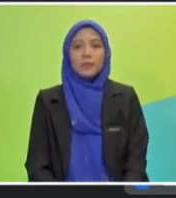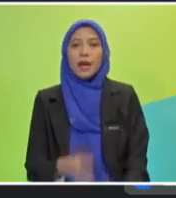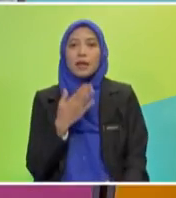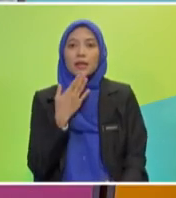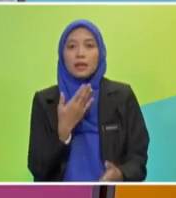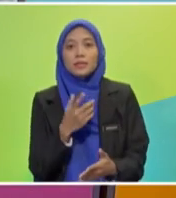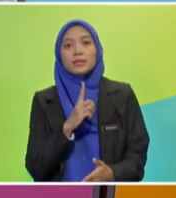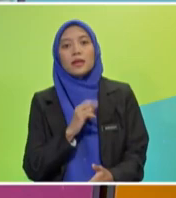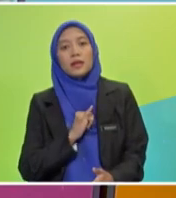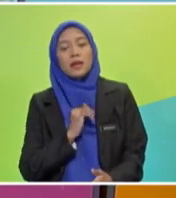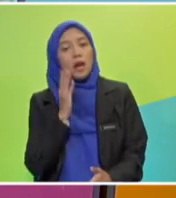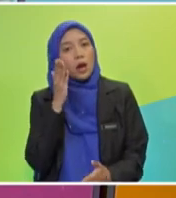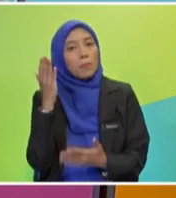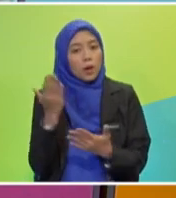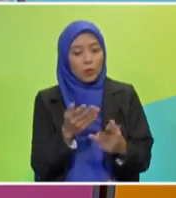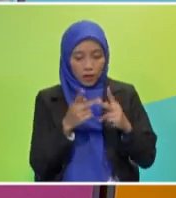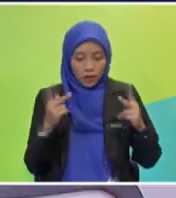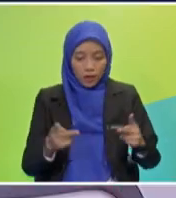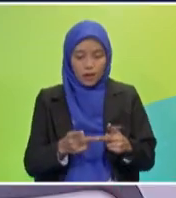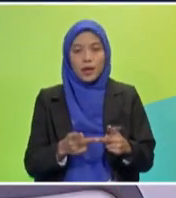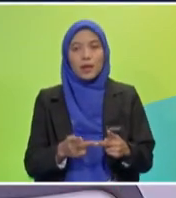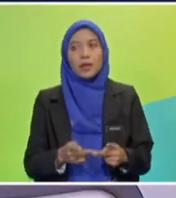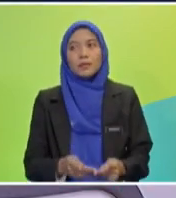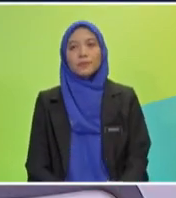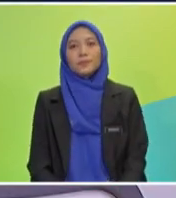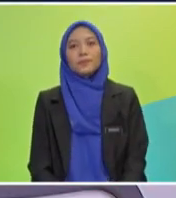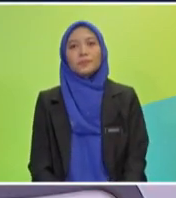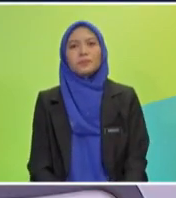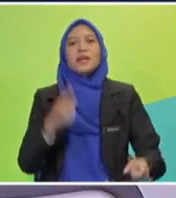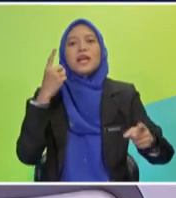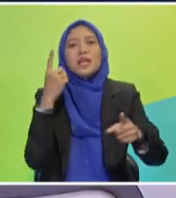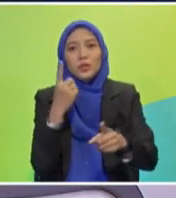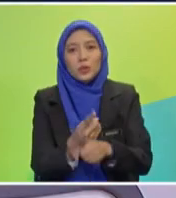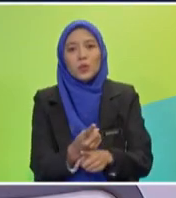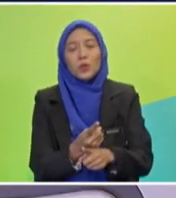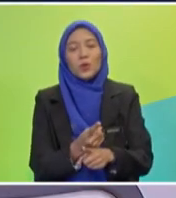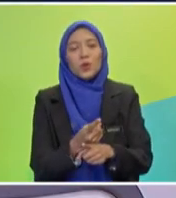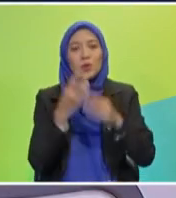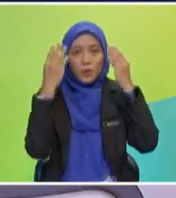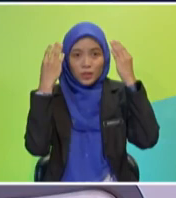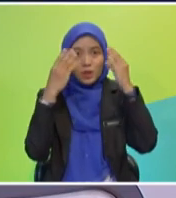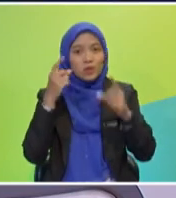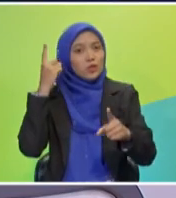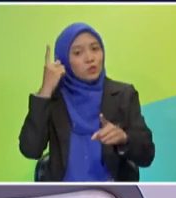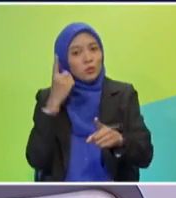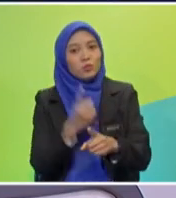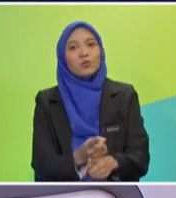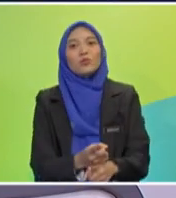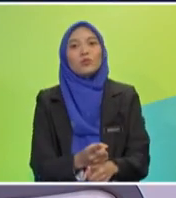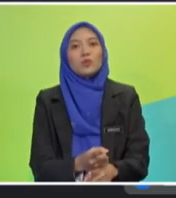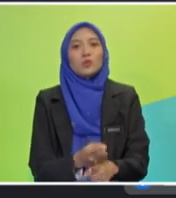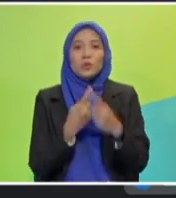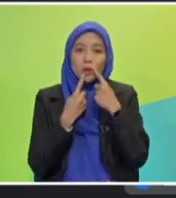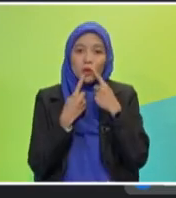Manila. Kamu bawa kad Manila, saya bawa kertas warna. Betul! Cikgu setuju dengan respons yang Iman